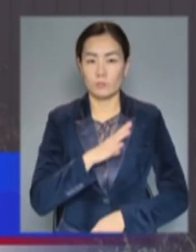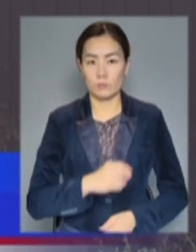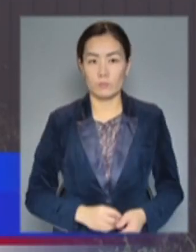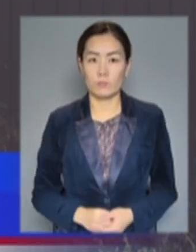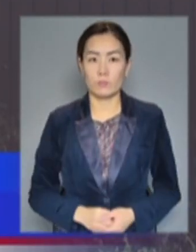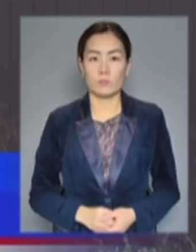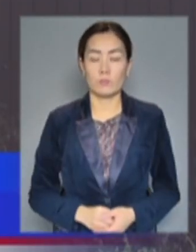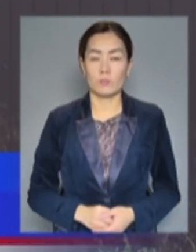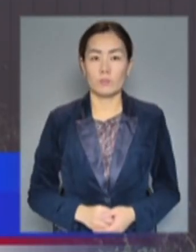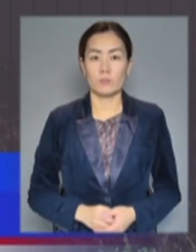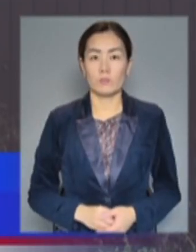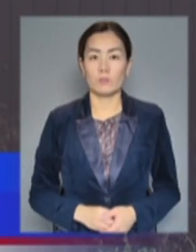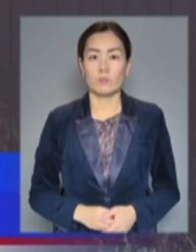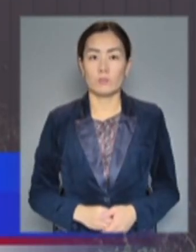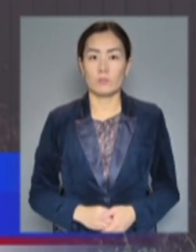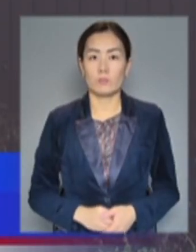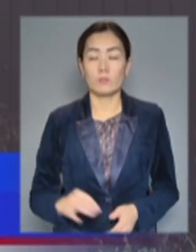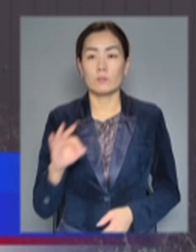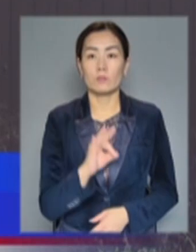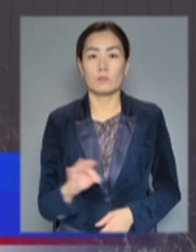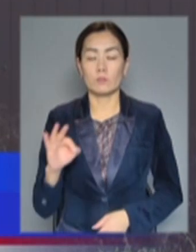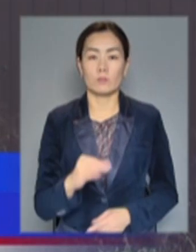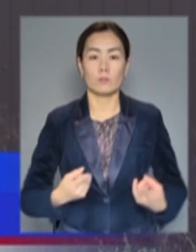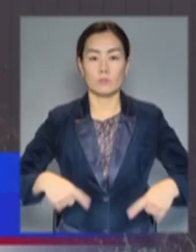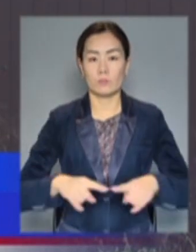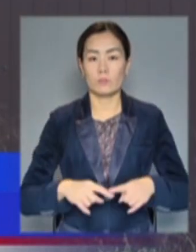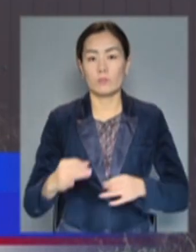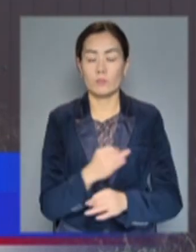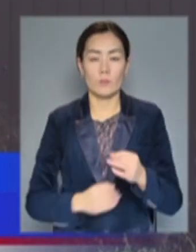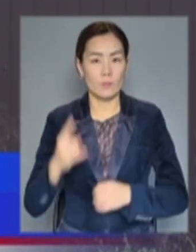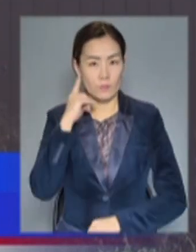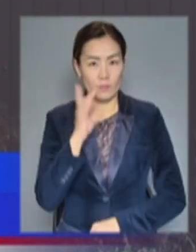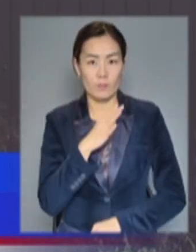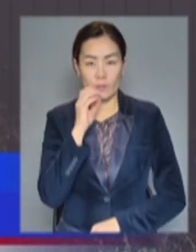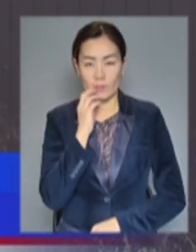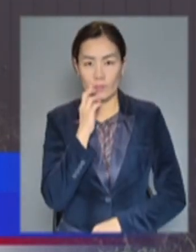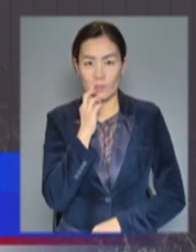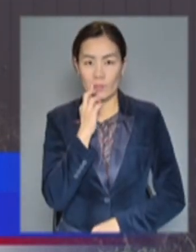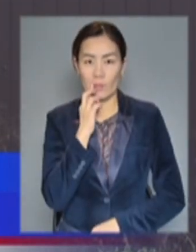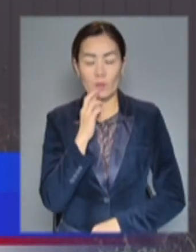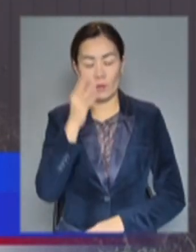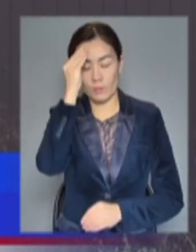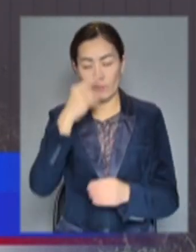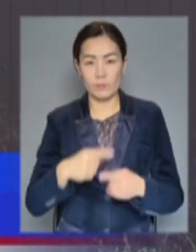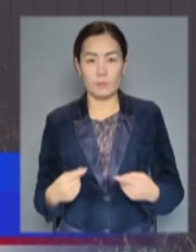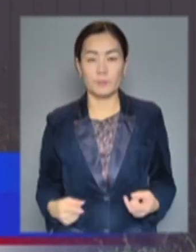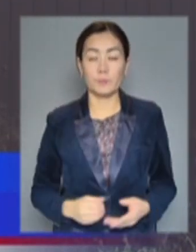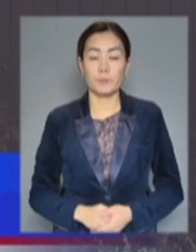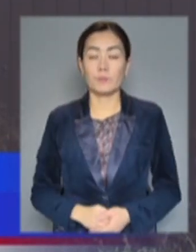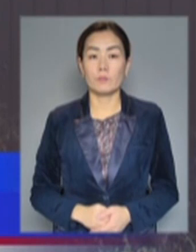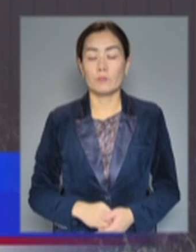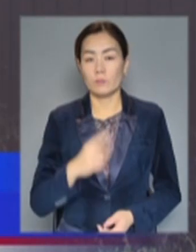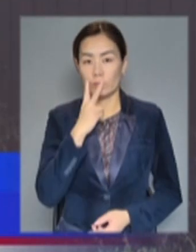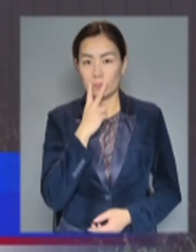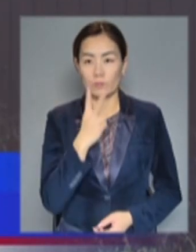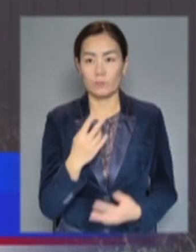алдында әңгімесі қалған, ол жөнінде түрлі-түрлі әңгімелерді естіп жатырмыз қазір енді. Кезінде білген жоқпыз, қазір енді көріп